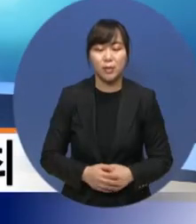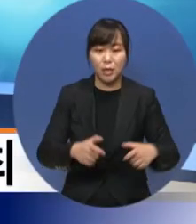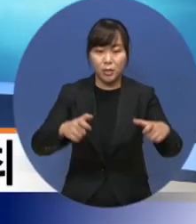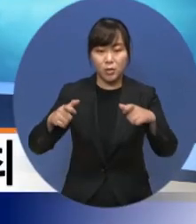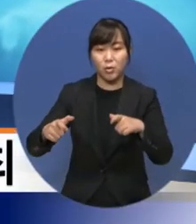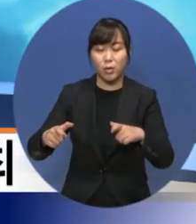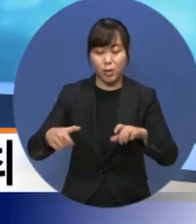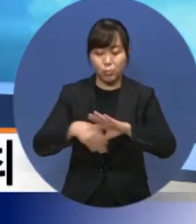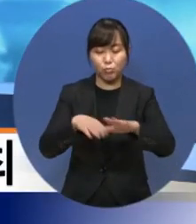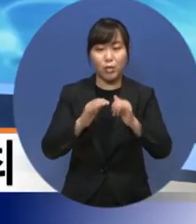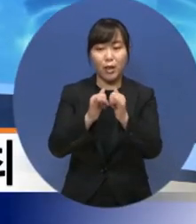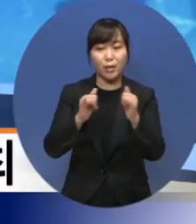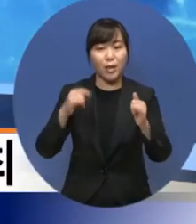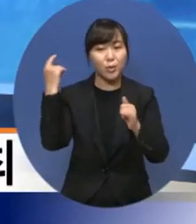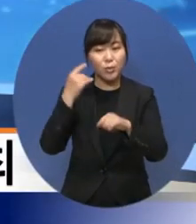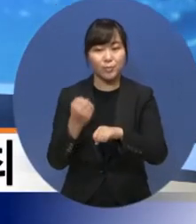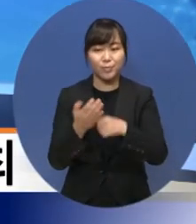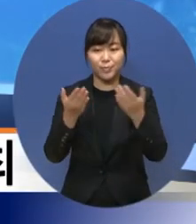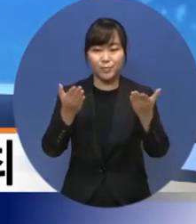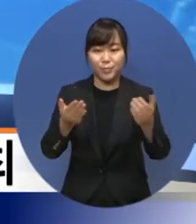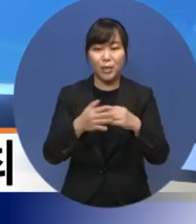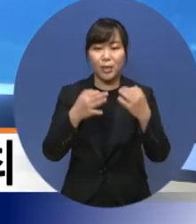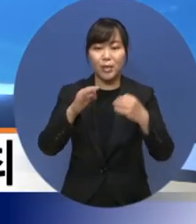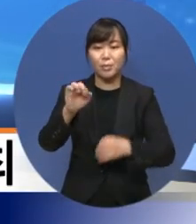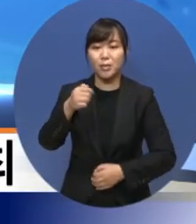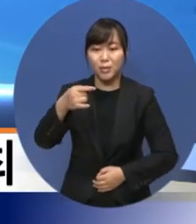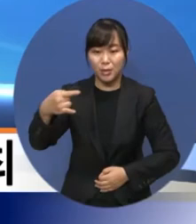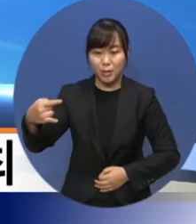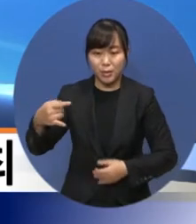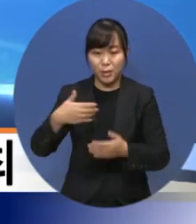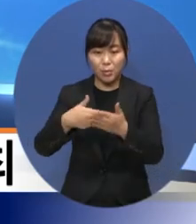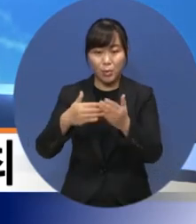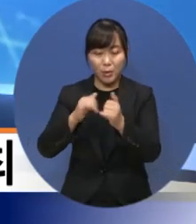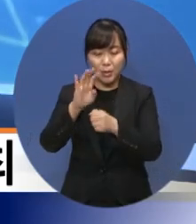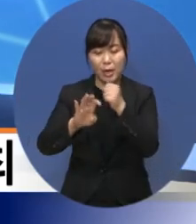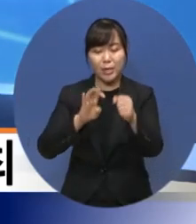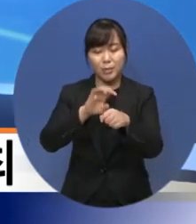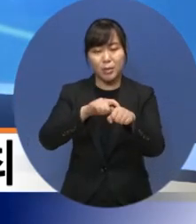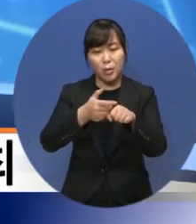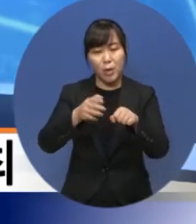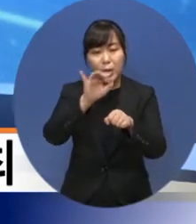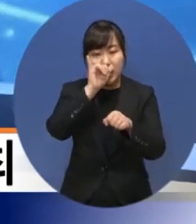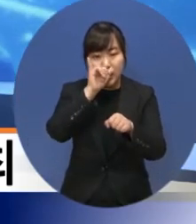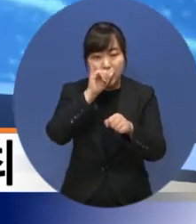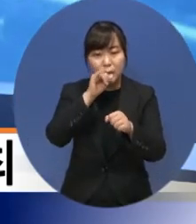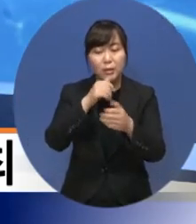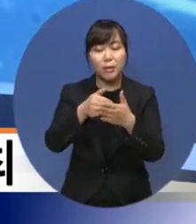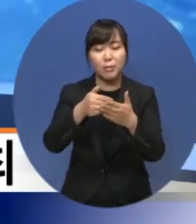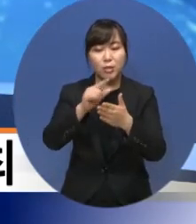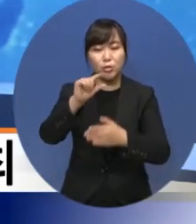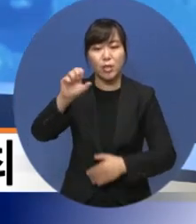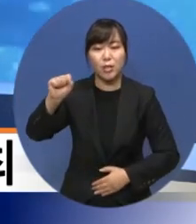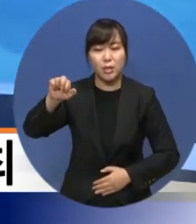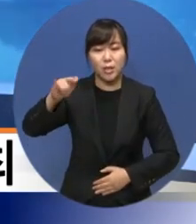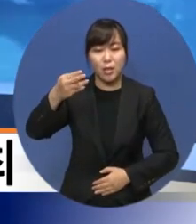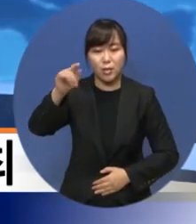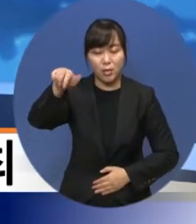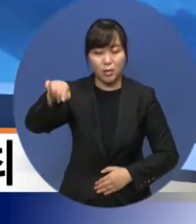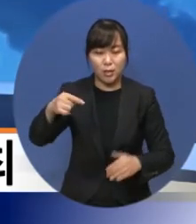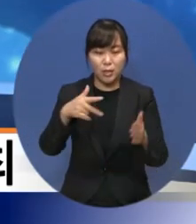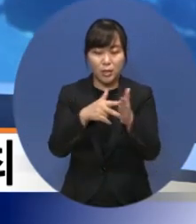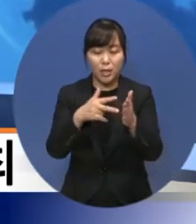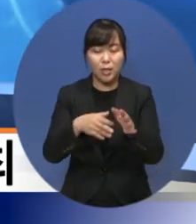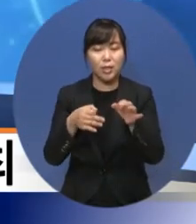지역의 문화가 소식 전해드립니다. 김은희 화백의 40여 년의 세월이 담긴 작품들이 GS 칼텍스